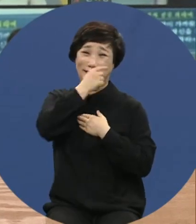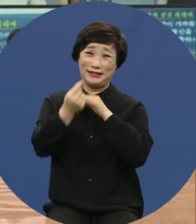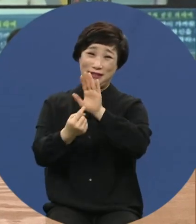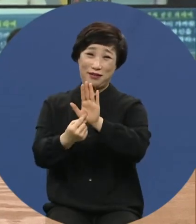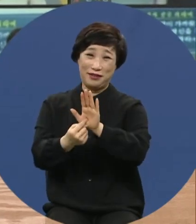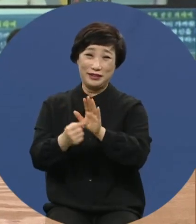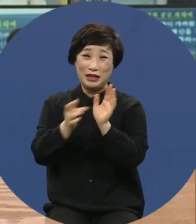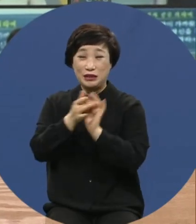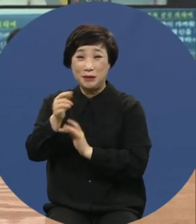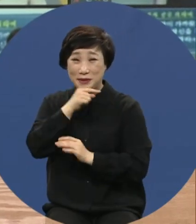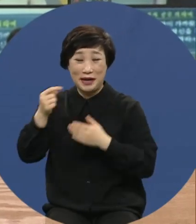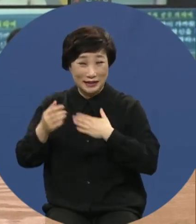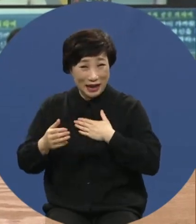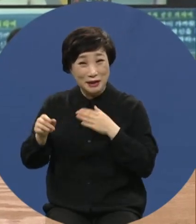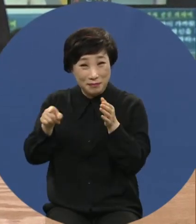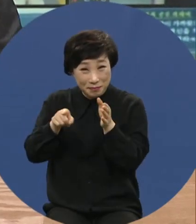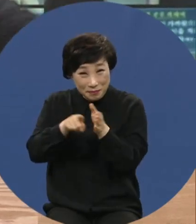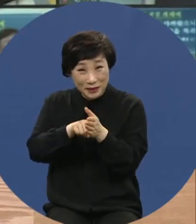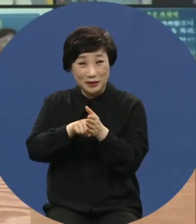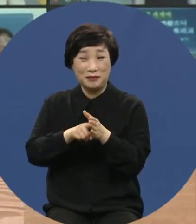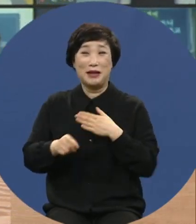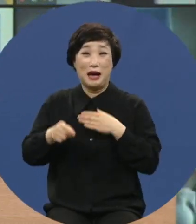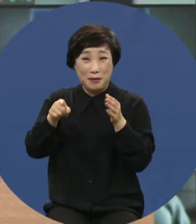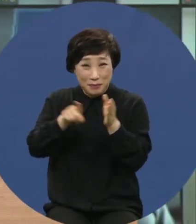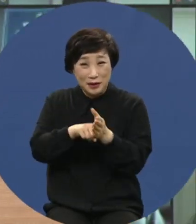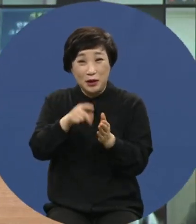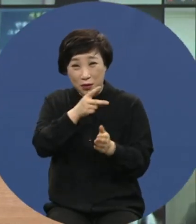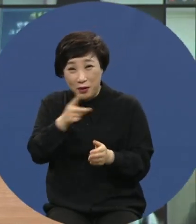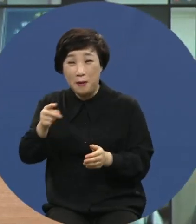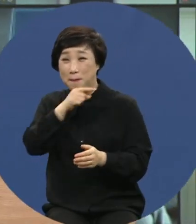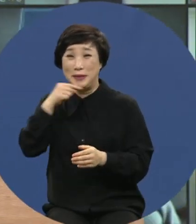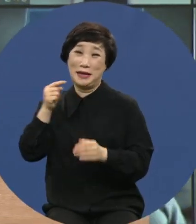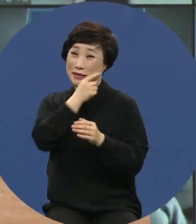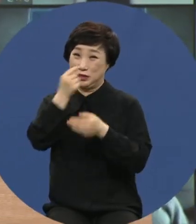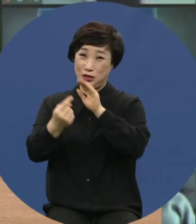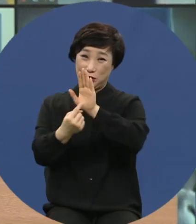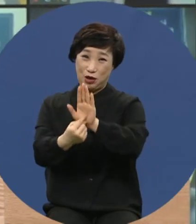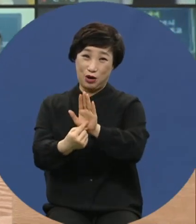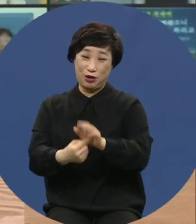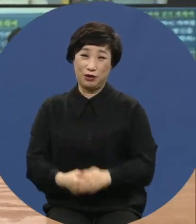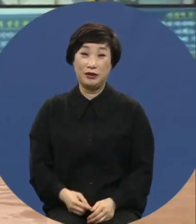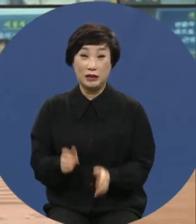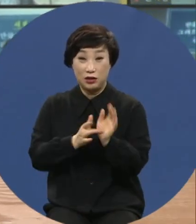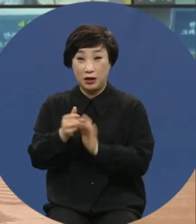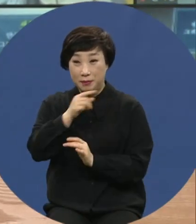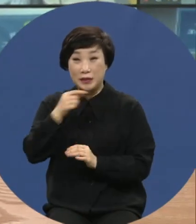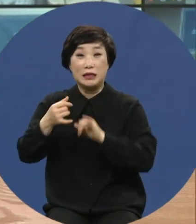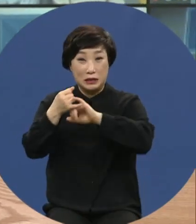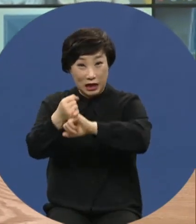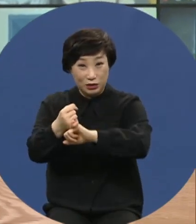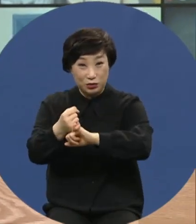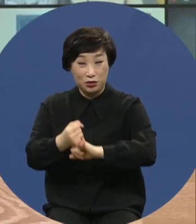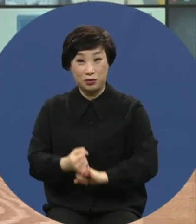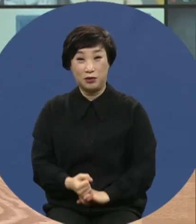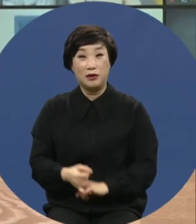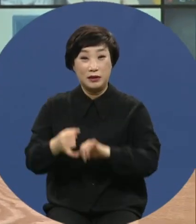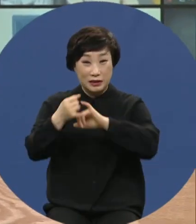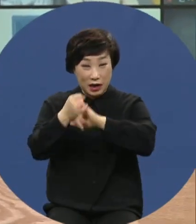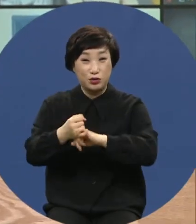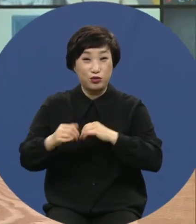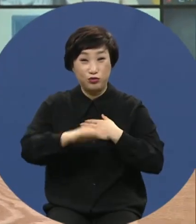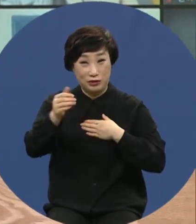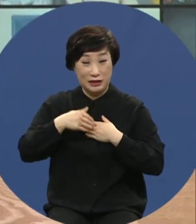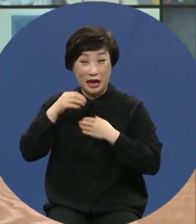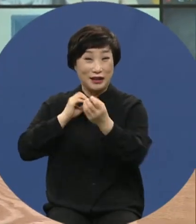그 피가 나의 믿음입니다. 믿음이 피의 증거입니다. 피는 약속입니다. 약속은